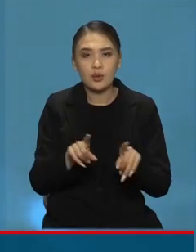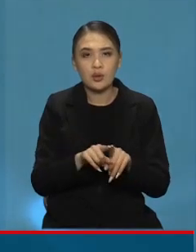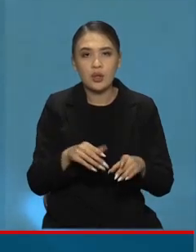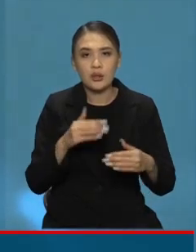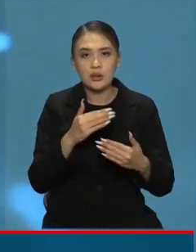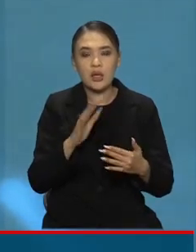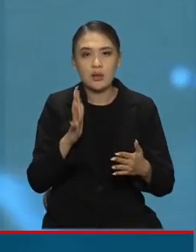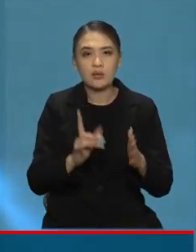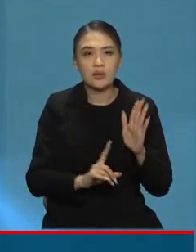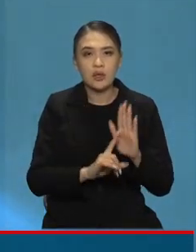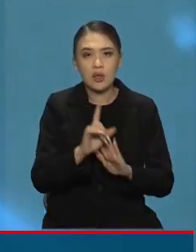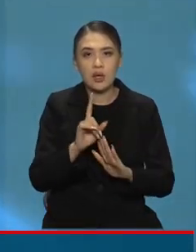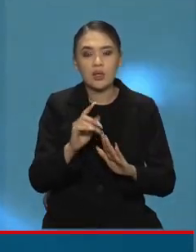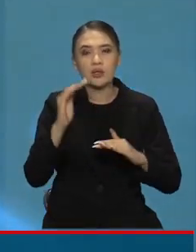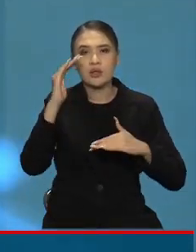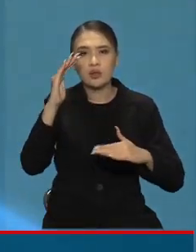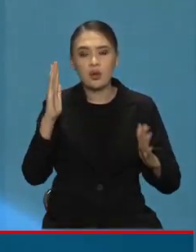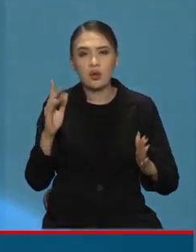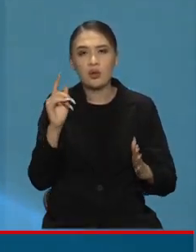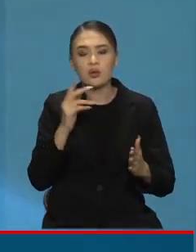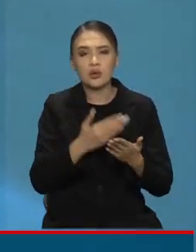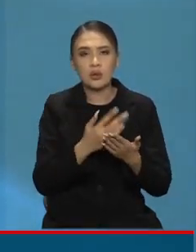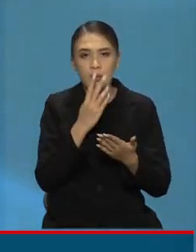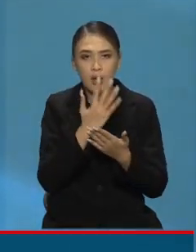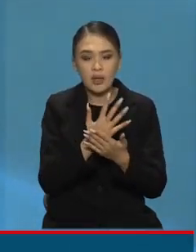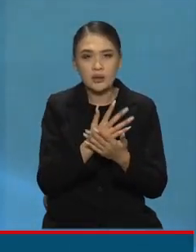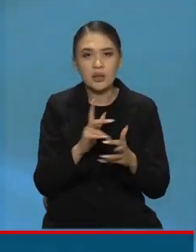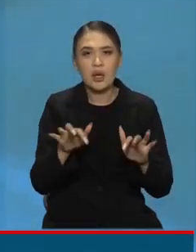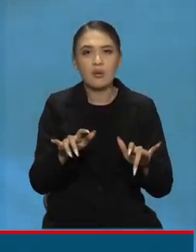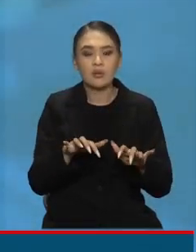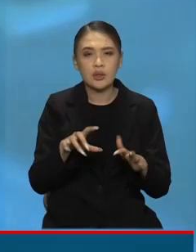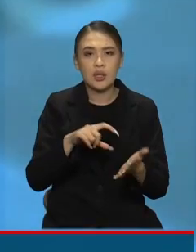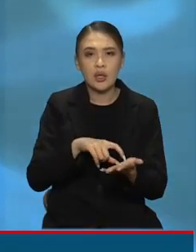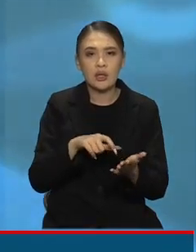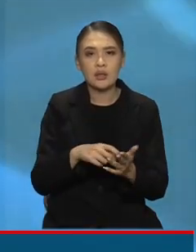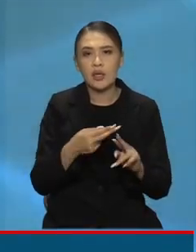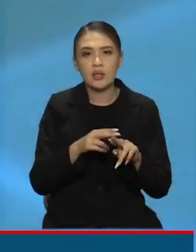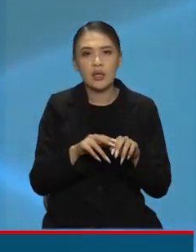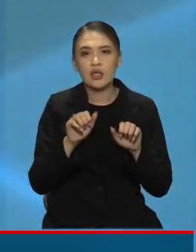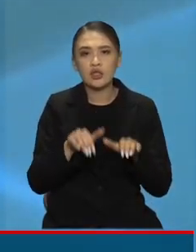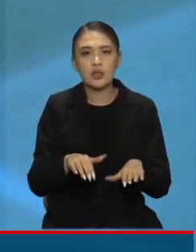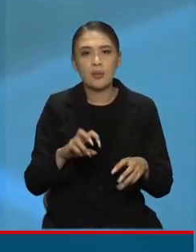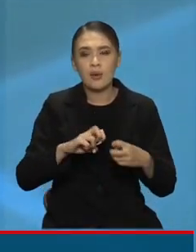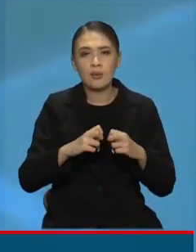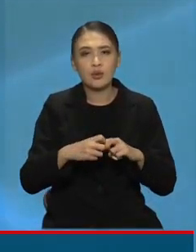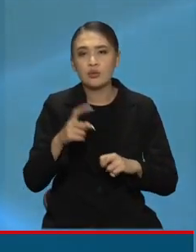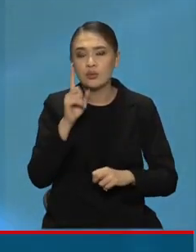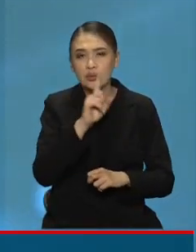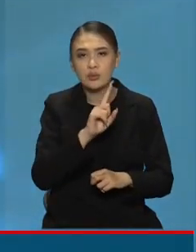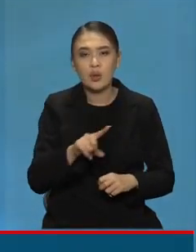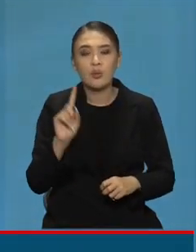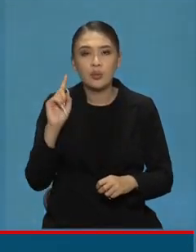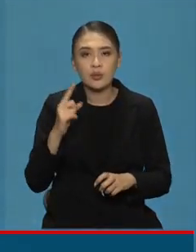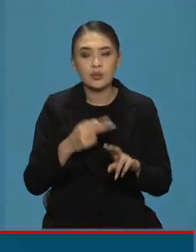оснащение идет, там, интерактивные доски, там, какие-то компьютерные классы и так далее, это не решает проблему. Почему? Потому